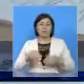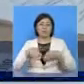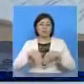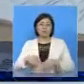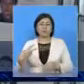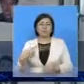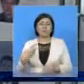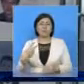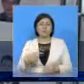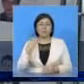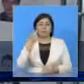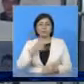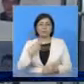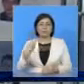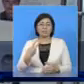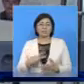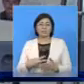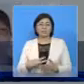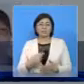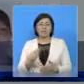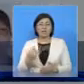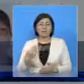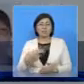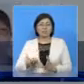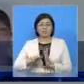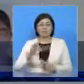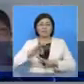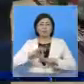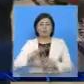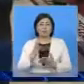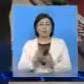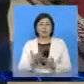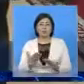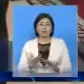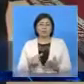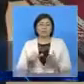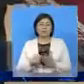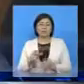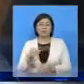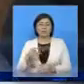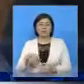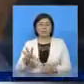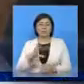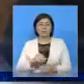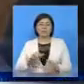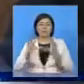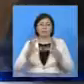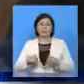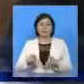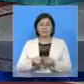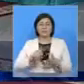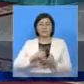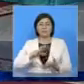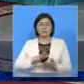шешімімен 2021 жылдың 25 шілдесінде сайлау өтеді. Бүгінгі таңда 6 кандидаттың барлығы заңға сәйкес